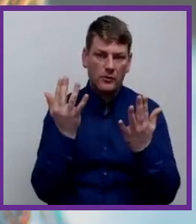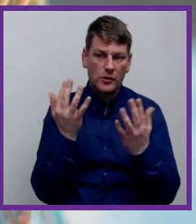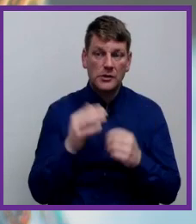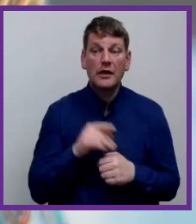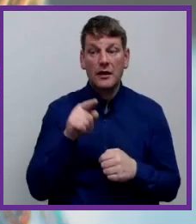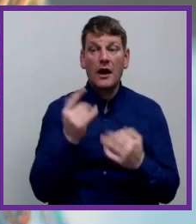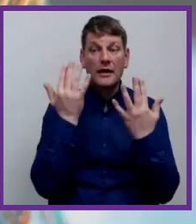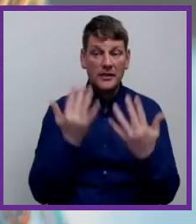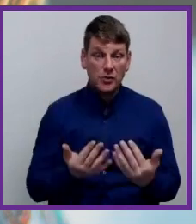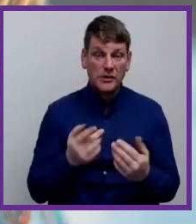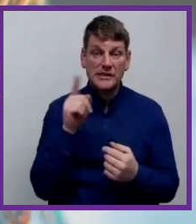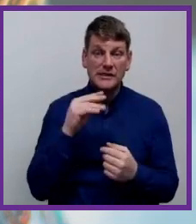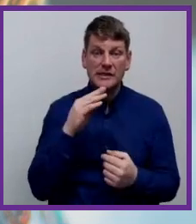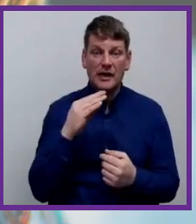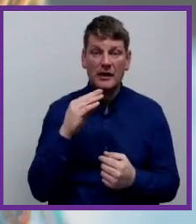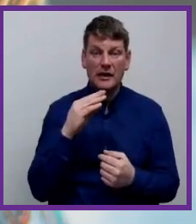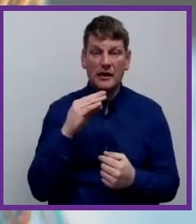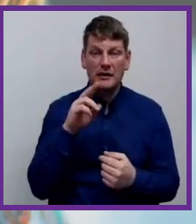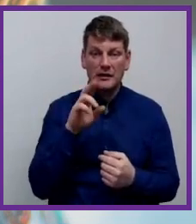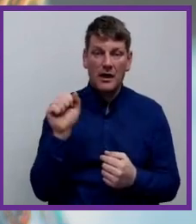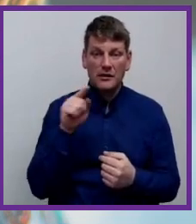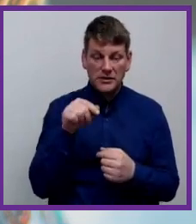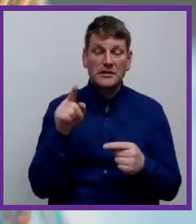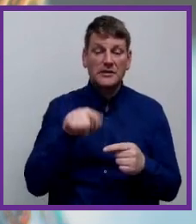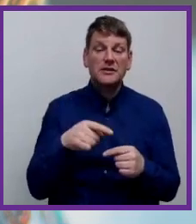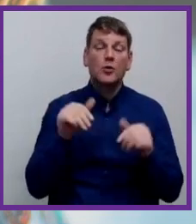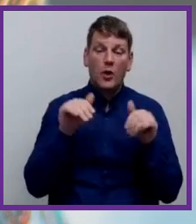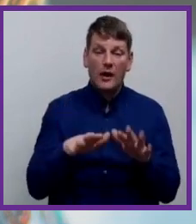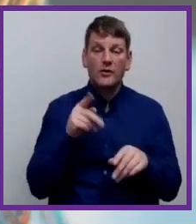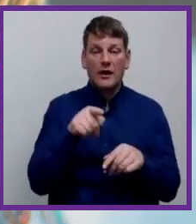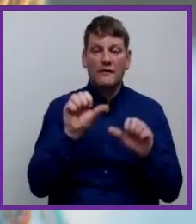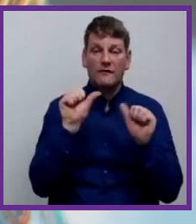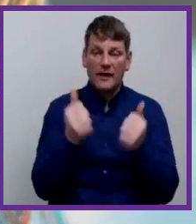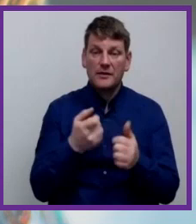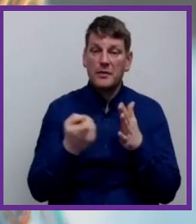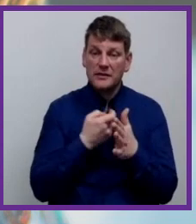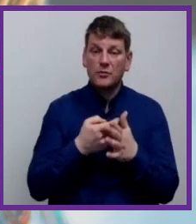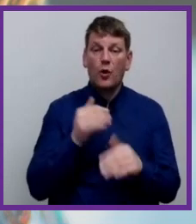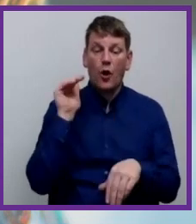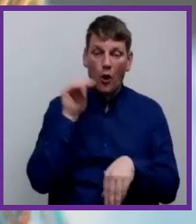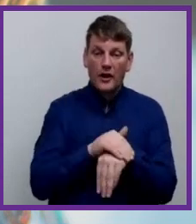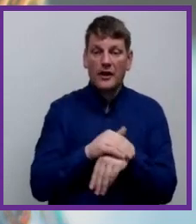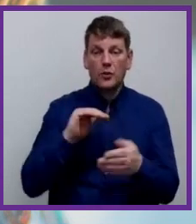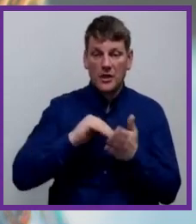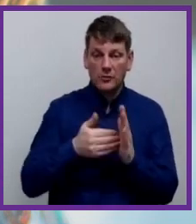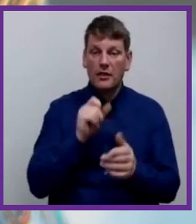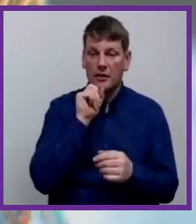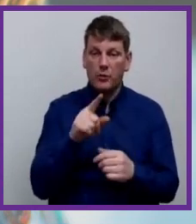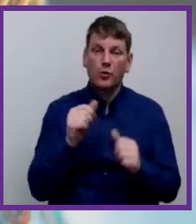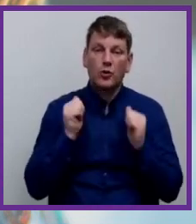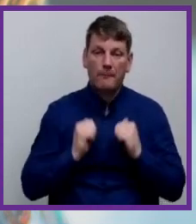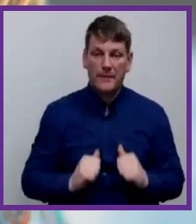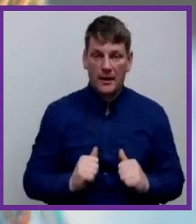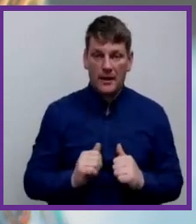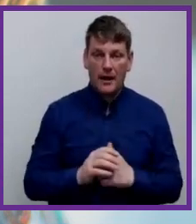tā rezultātā senāts tomēr nolēma, ka šāda veida prasība konkrētajos apstākļos nebūtu apmierināma.